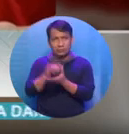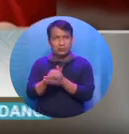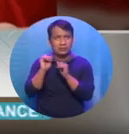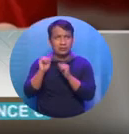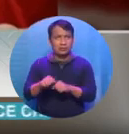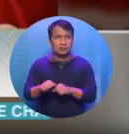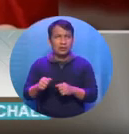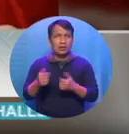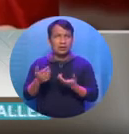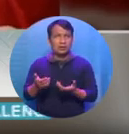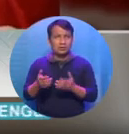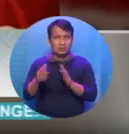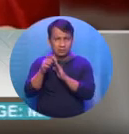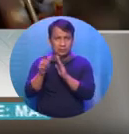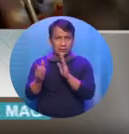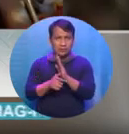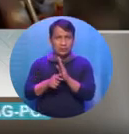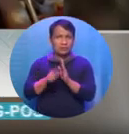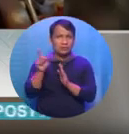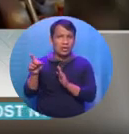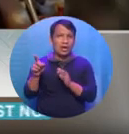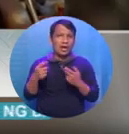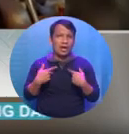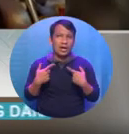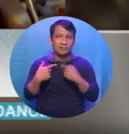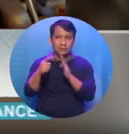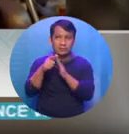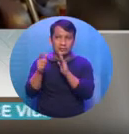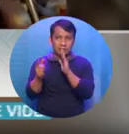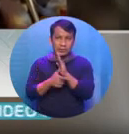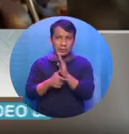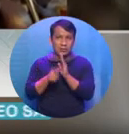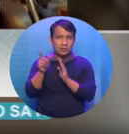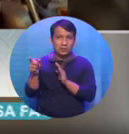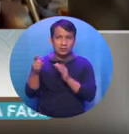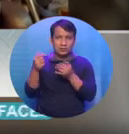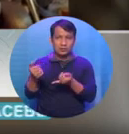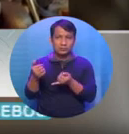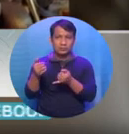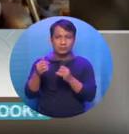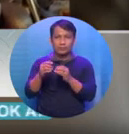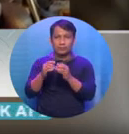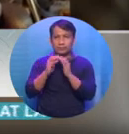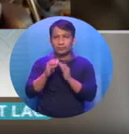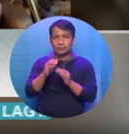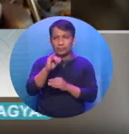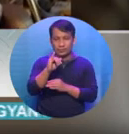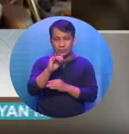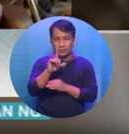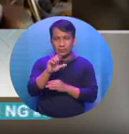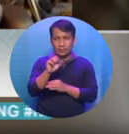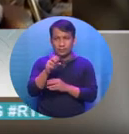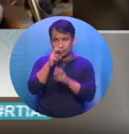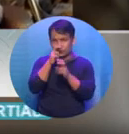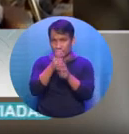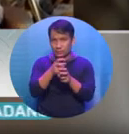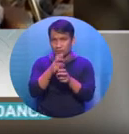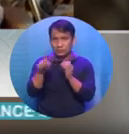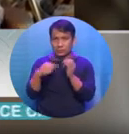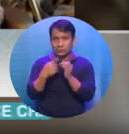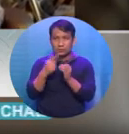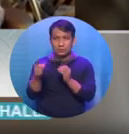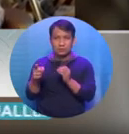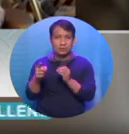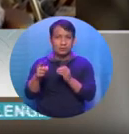Sir Rafi, may batas din sila na labag ito dun. Dahil kailangan natin tandaan na itong Islamic countries ay very strict pagdating sa